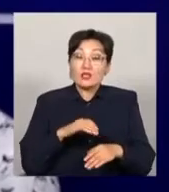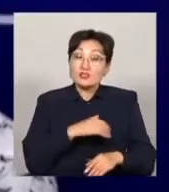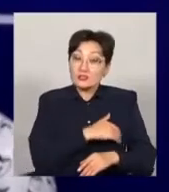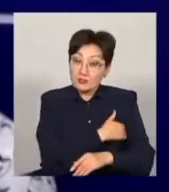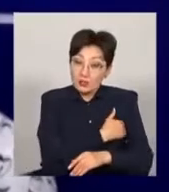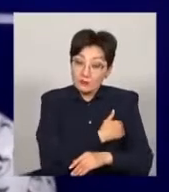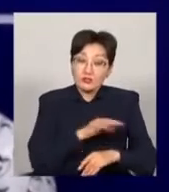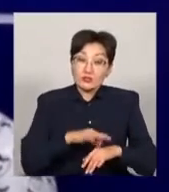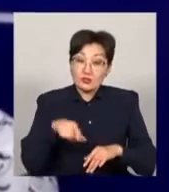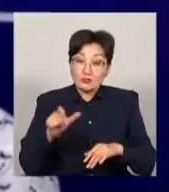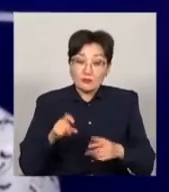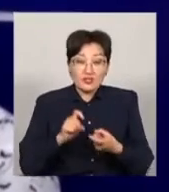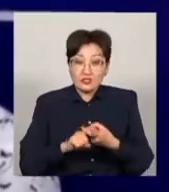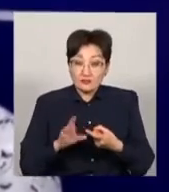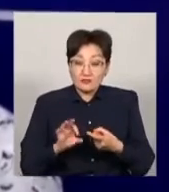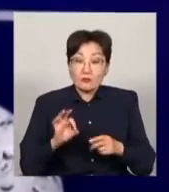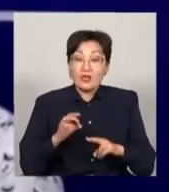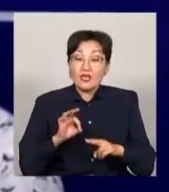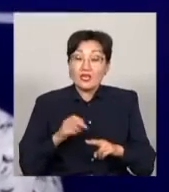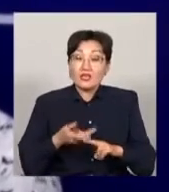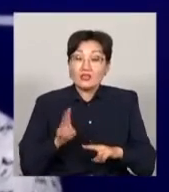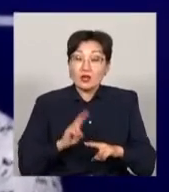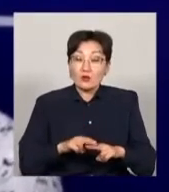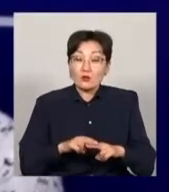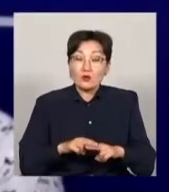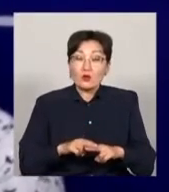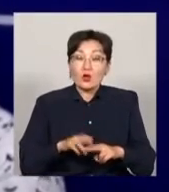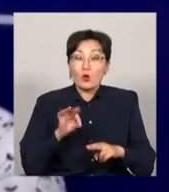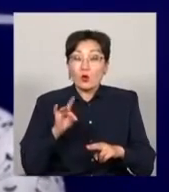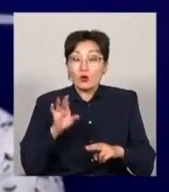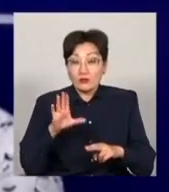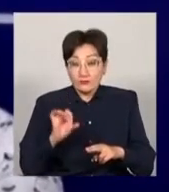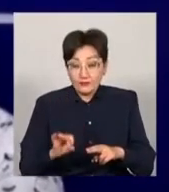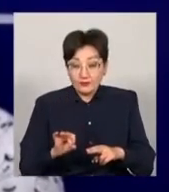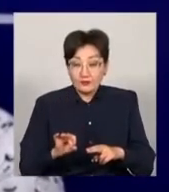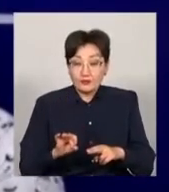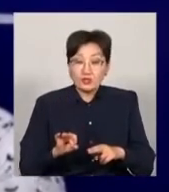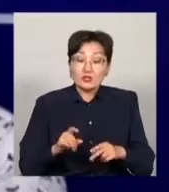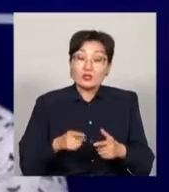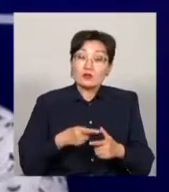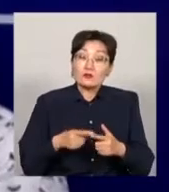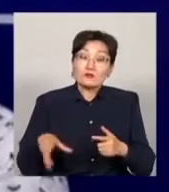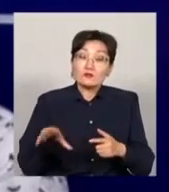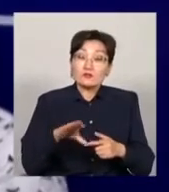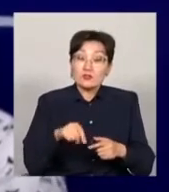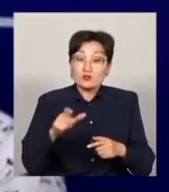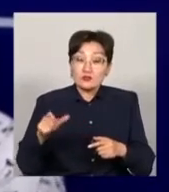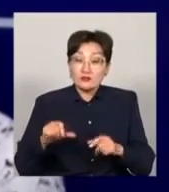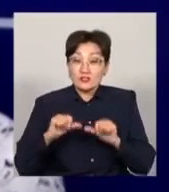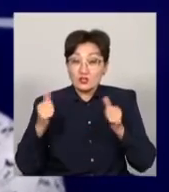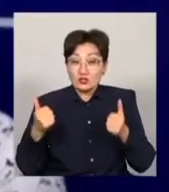температурой пациента, независимо, это острая респираторная и вирусная инфекция, все они